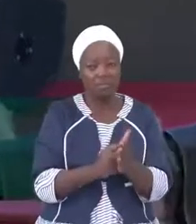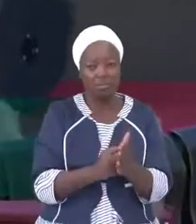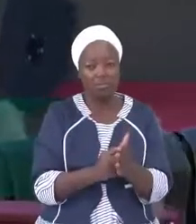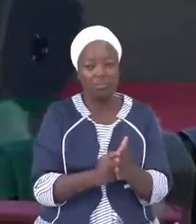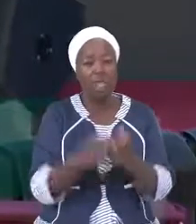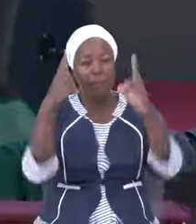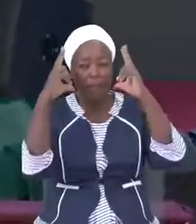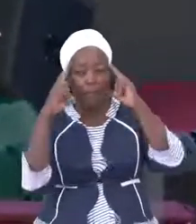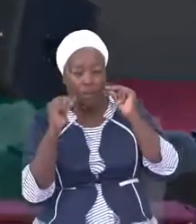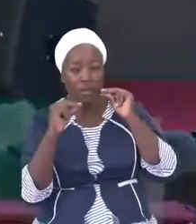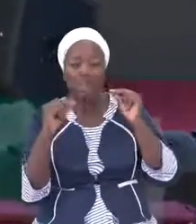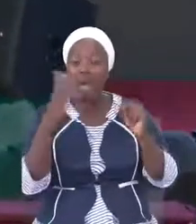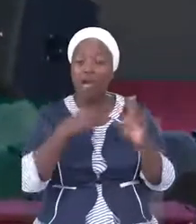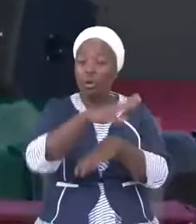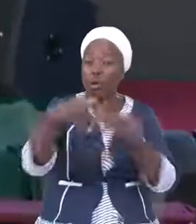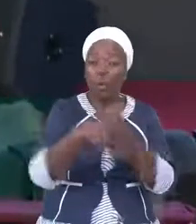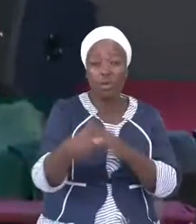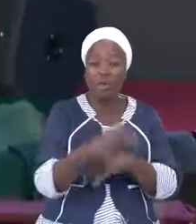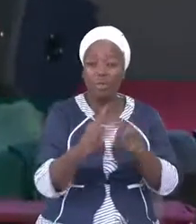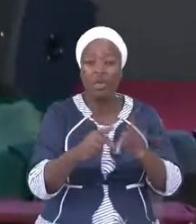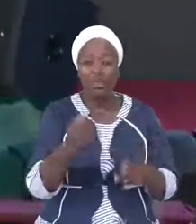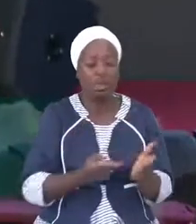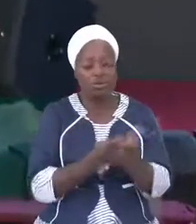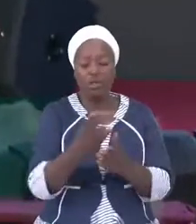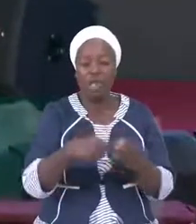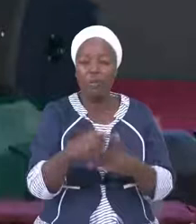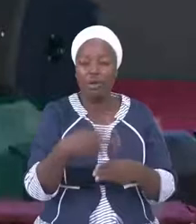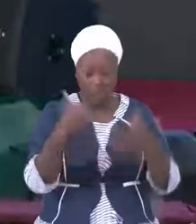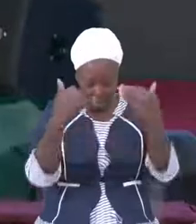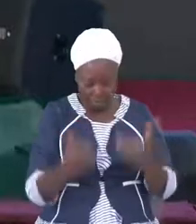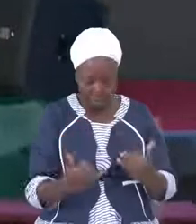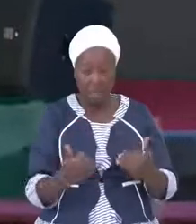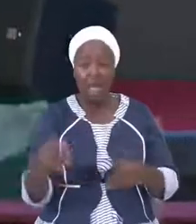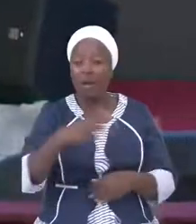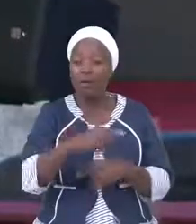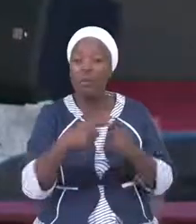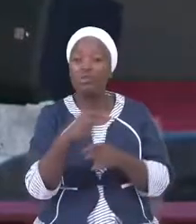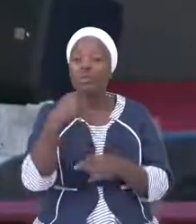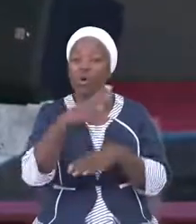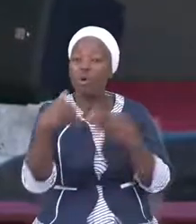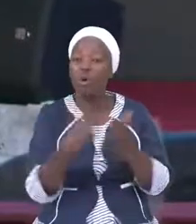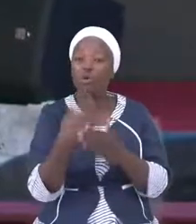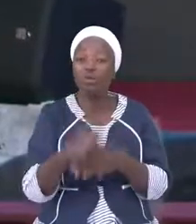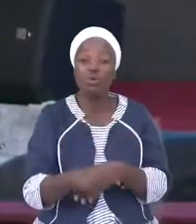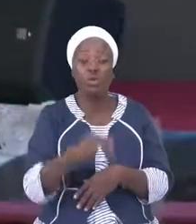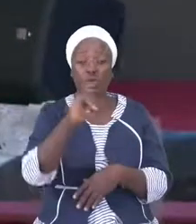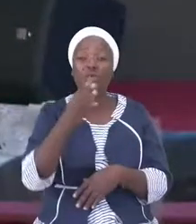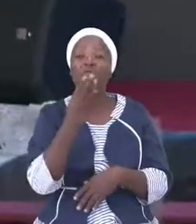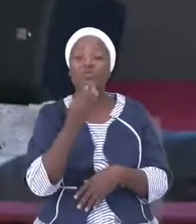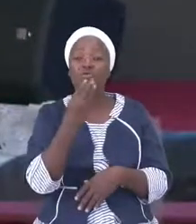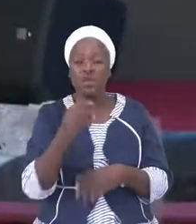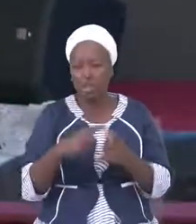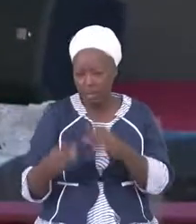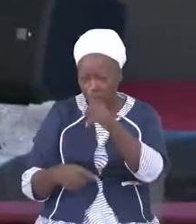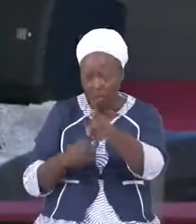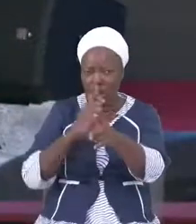Alliance, la vérité au sujet de Moïse et les autres, la vérité au sujet du présent. Lorsqu'il a parlé du présent,